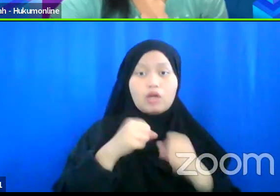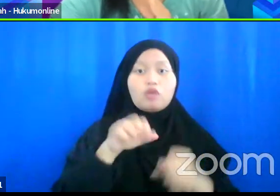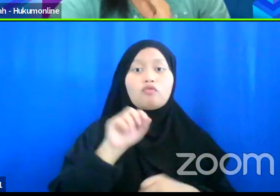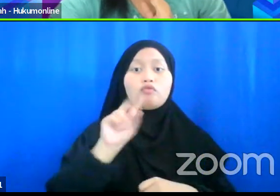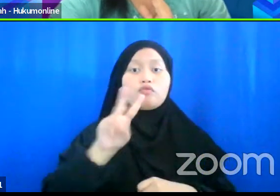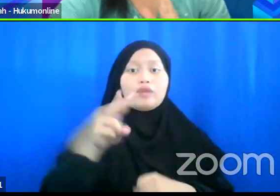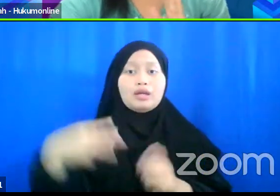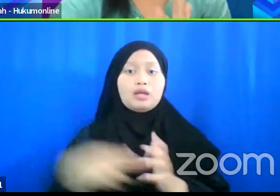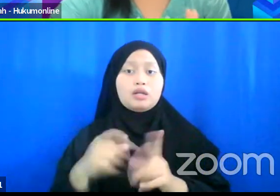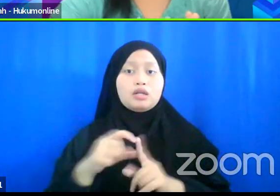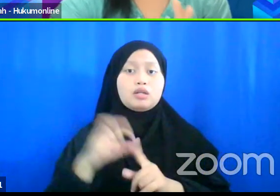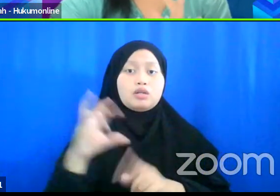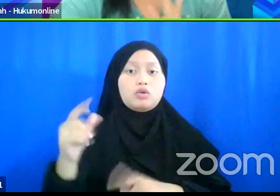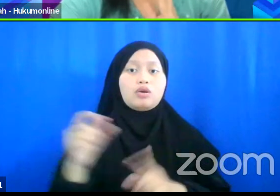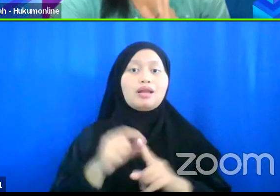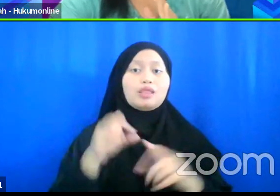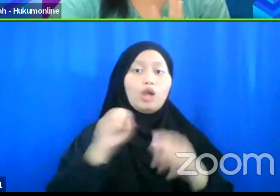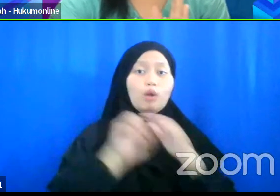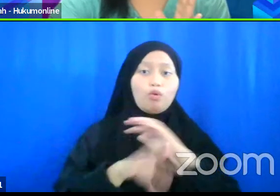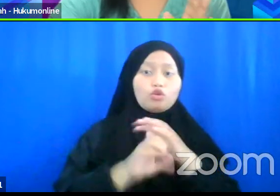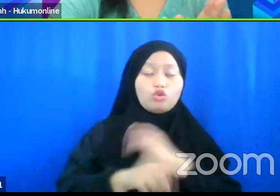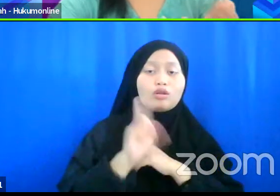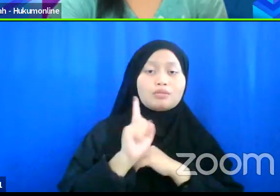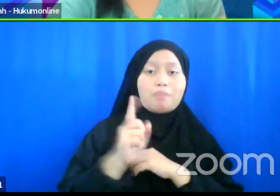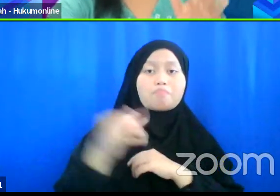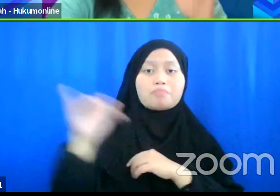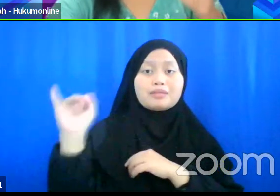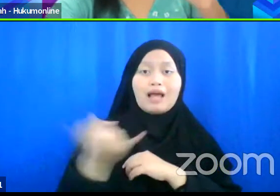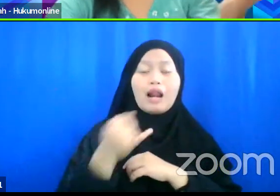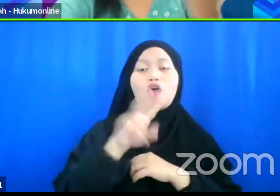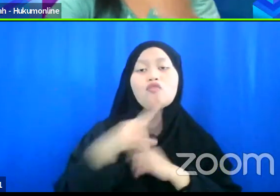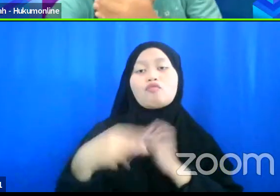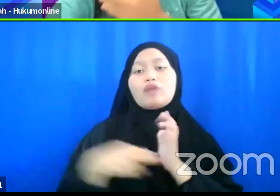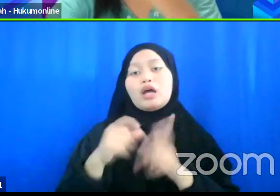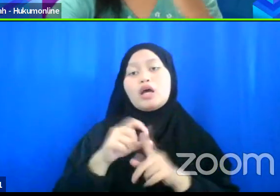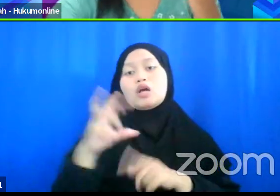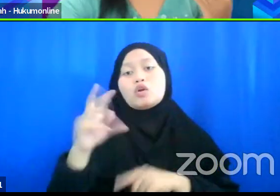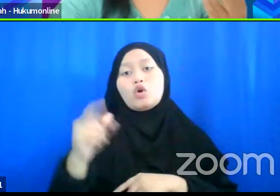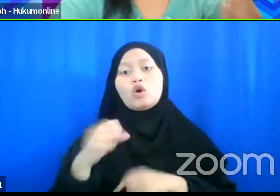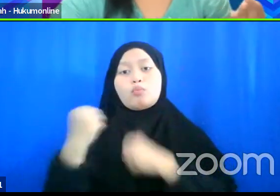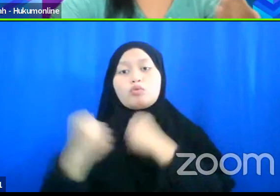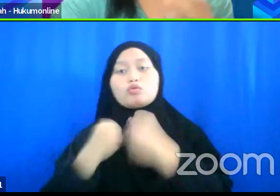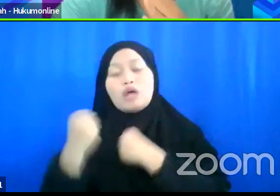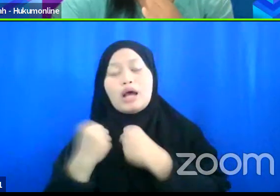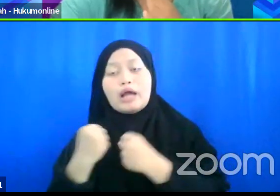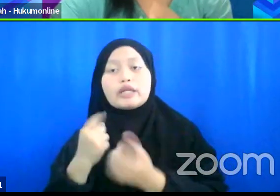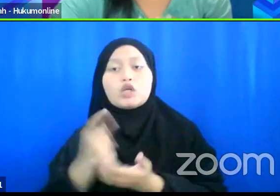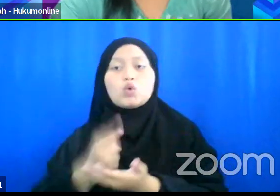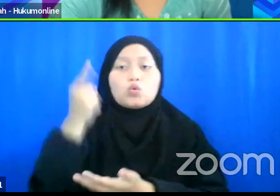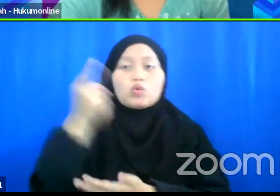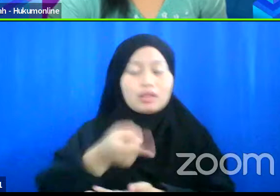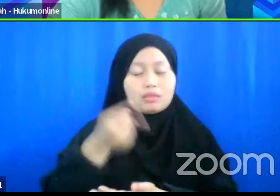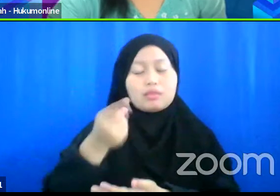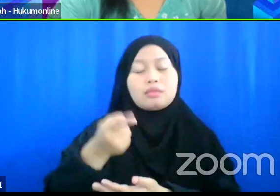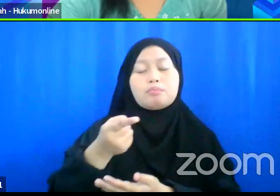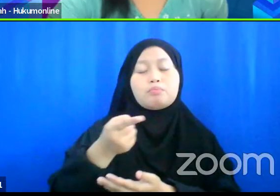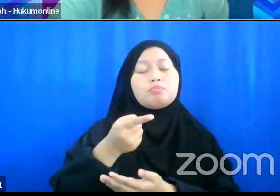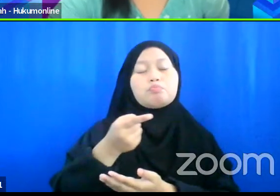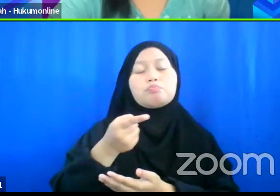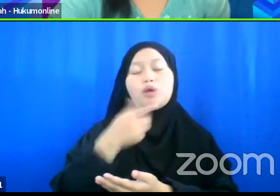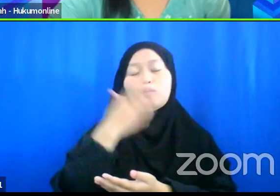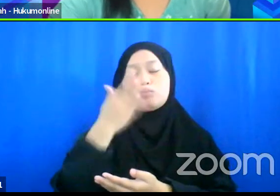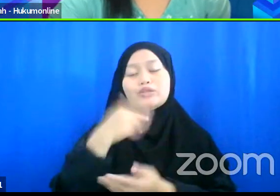data akibat kesalahan atau kelalaian vendor tersebut sehingga perusahaan digugat oleh pemilik data dan atau dikenai sanksi oleh